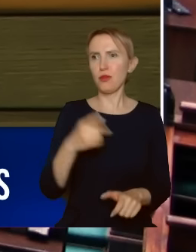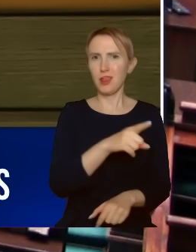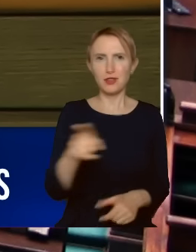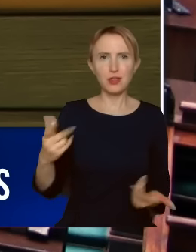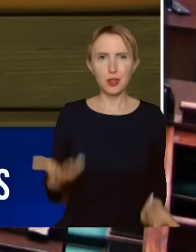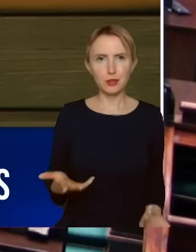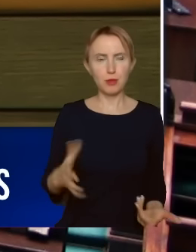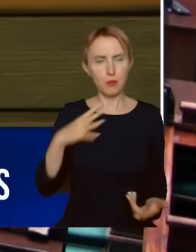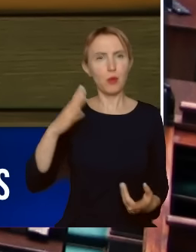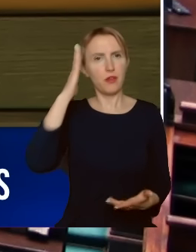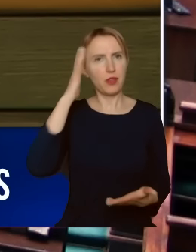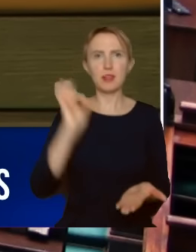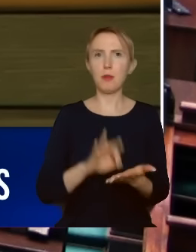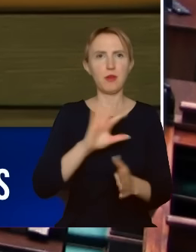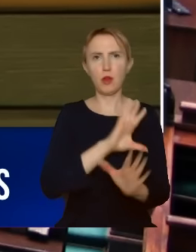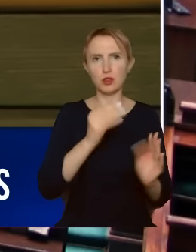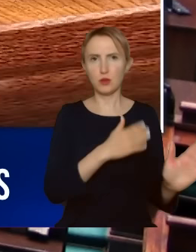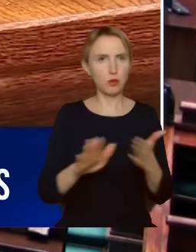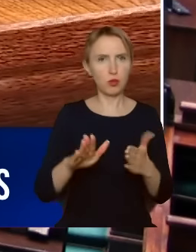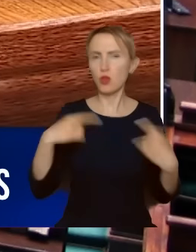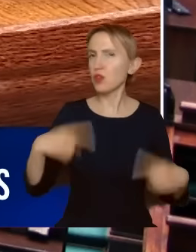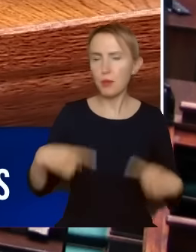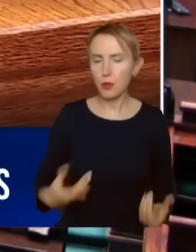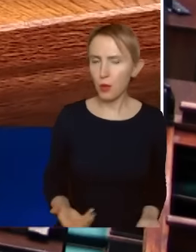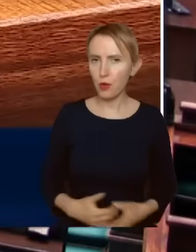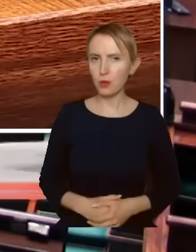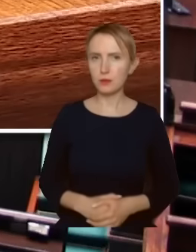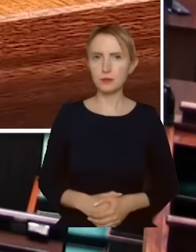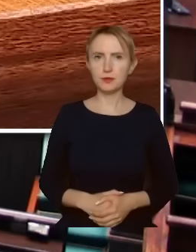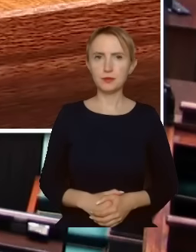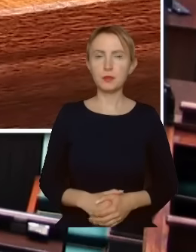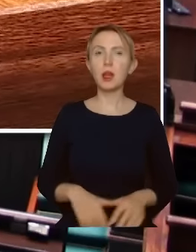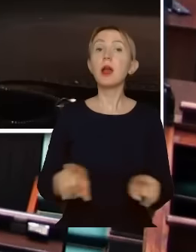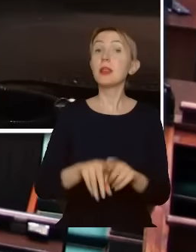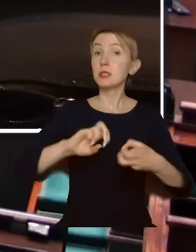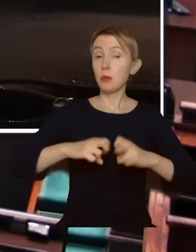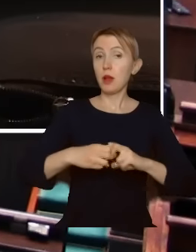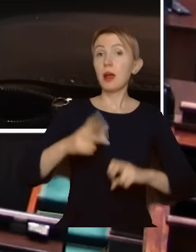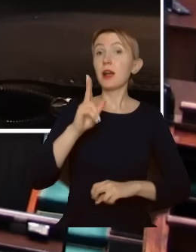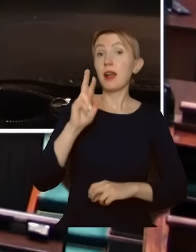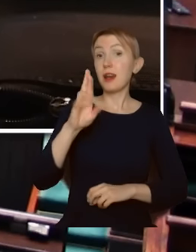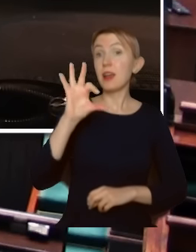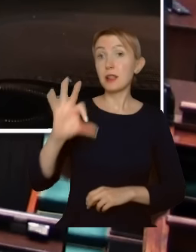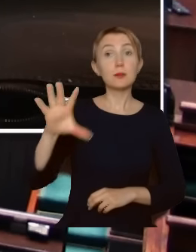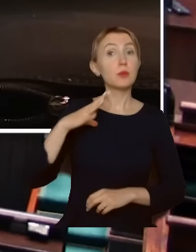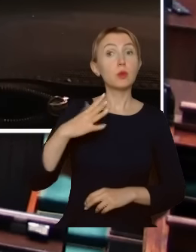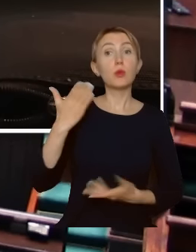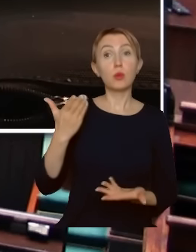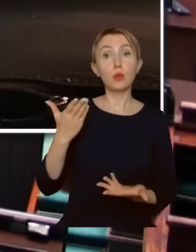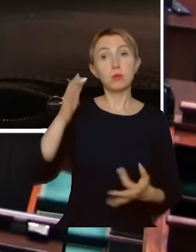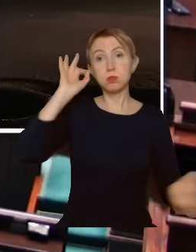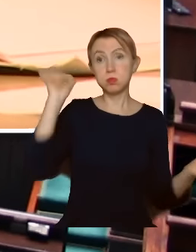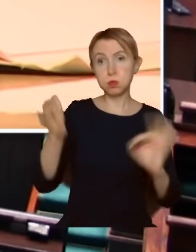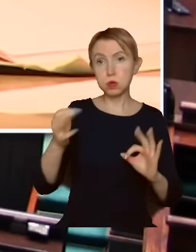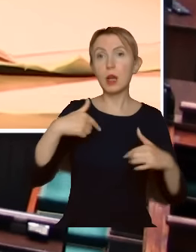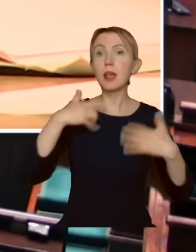były przekonan że jest wszystko w porządku ż był w porządku i również ten problem Krajowej Rady Sądownictwa był bardzo głośno komunikowane ale chciałbym